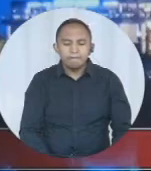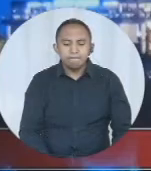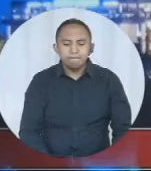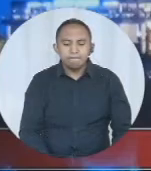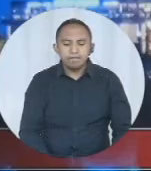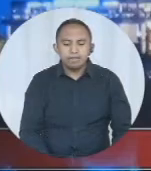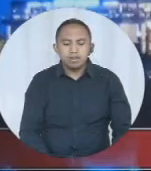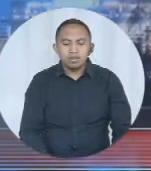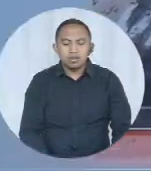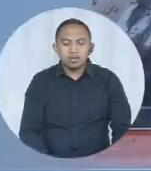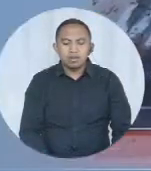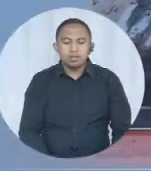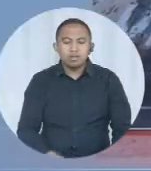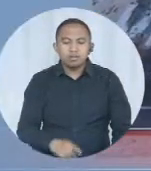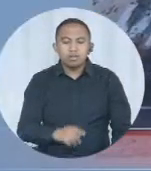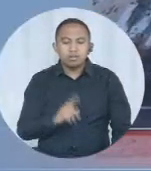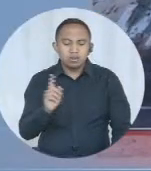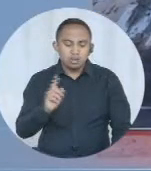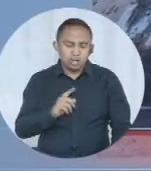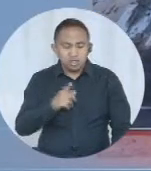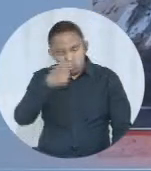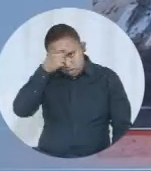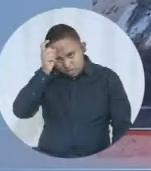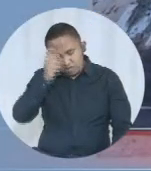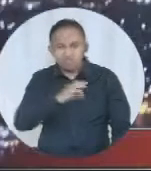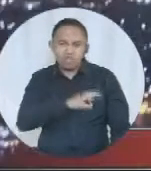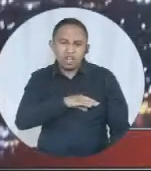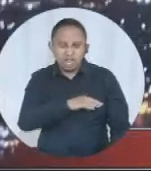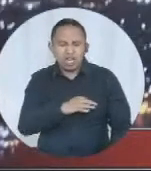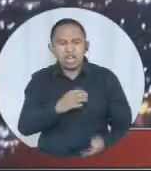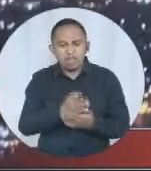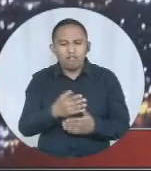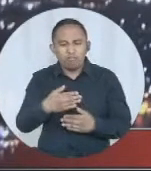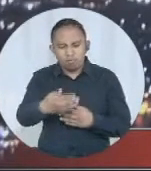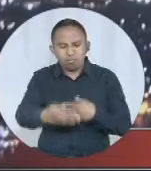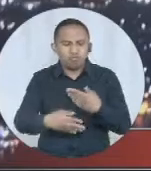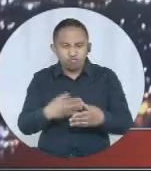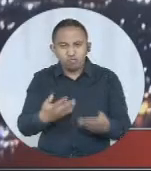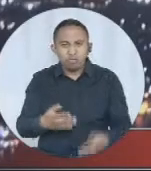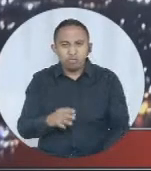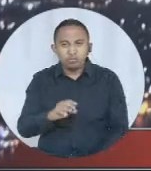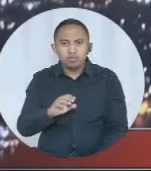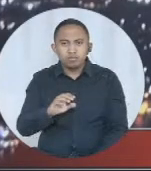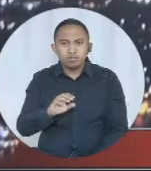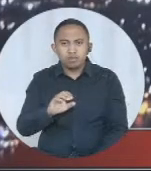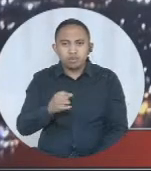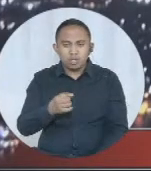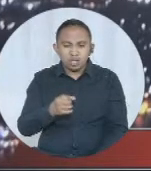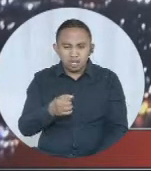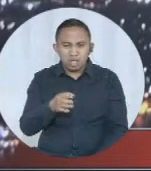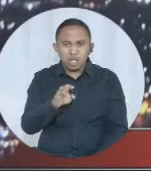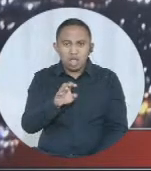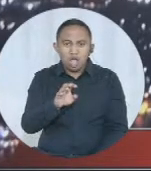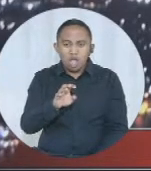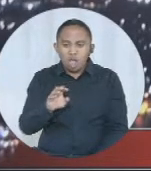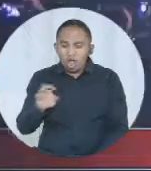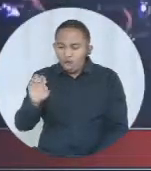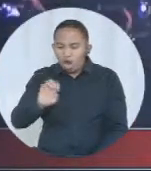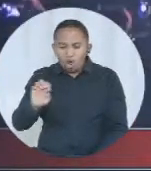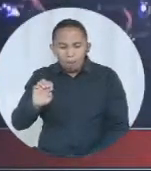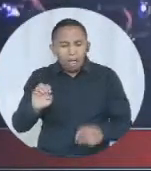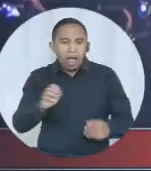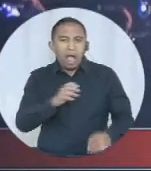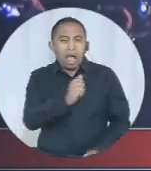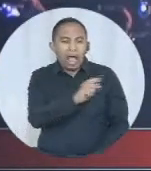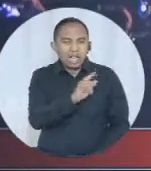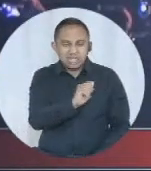Firenena niaina sivilizasiona marobe i Turkia no izy firenena manasaraka ny kontinanta eropeana sy Azia.